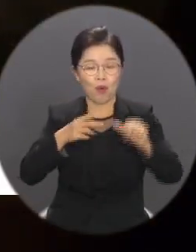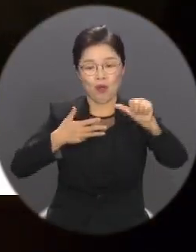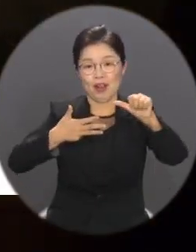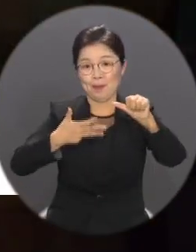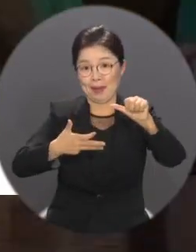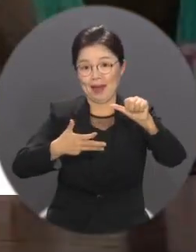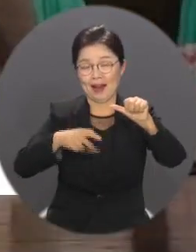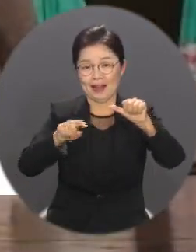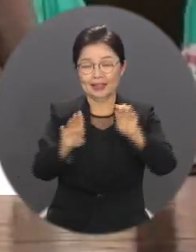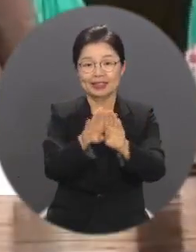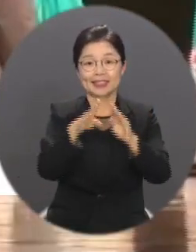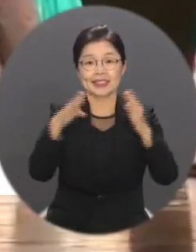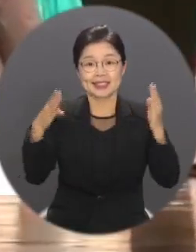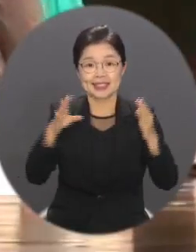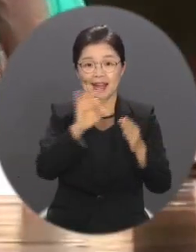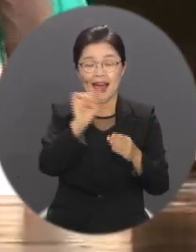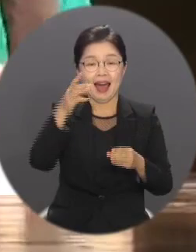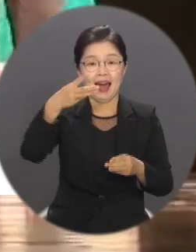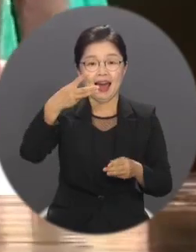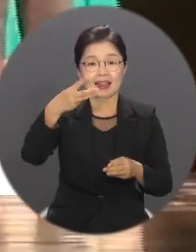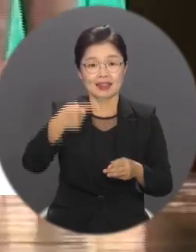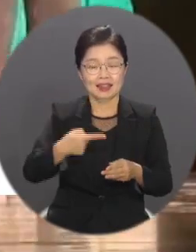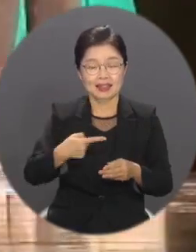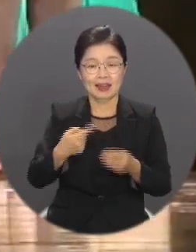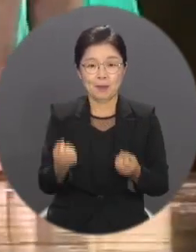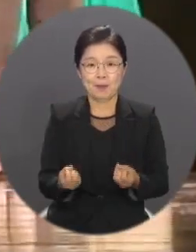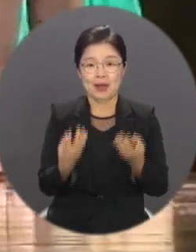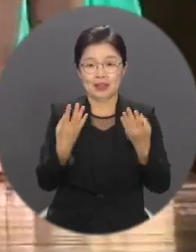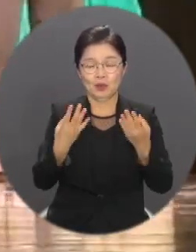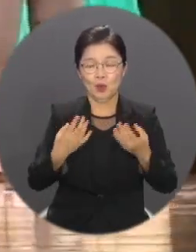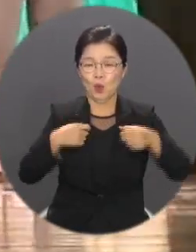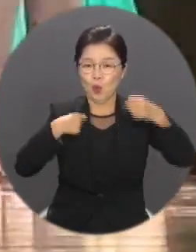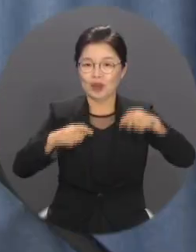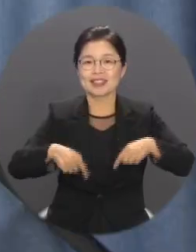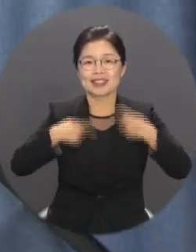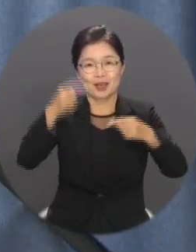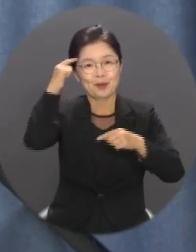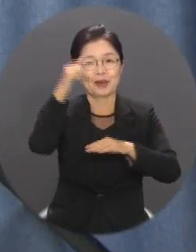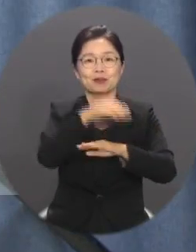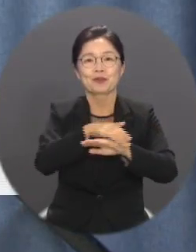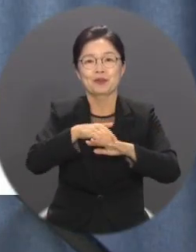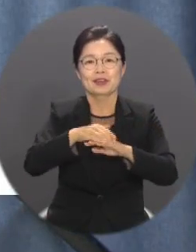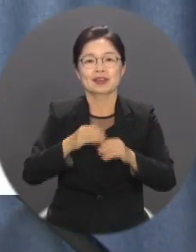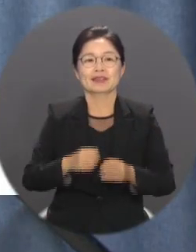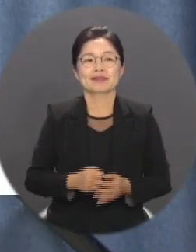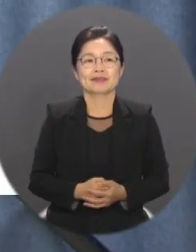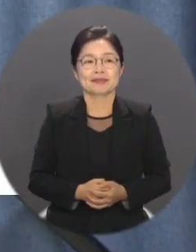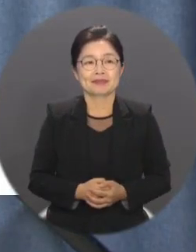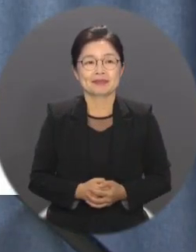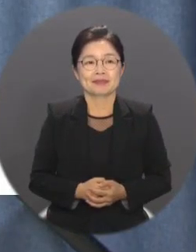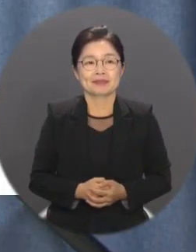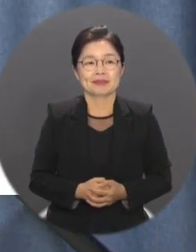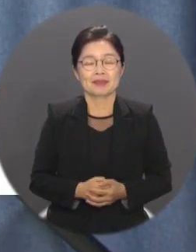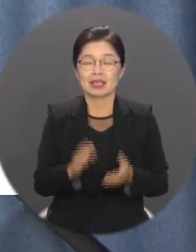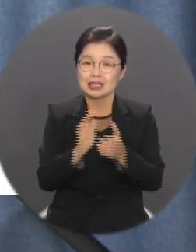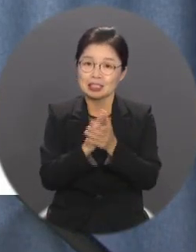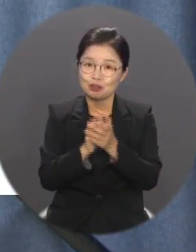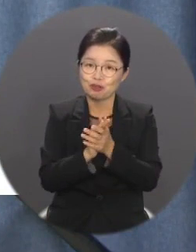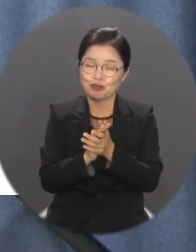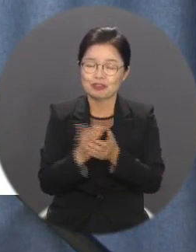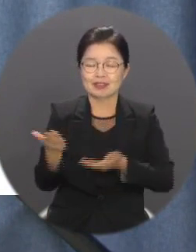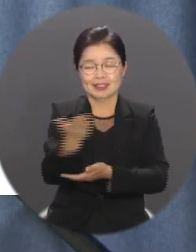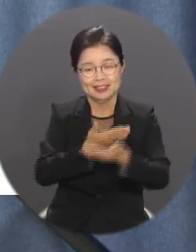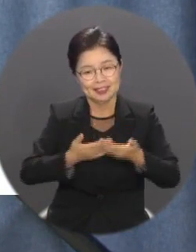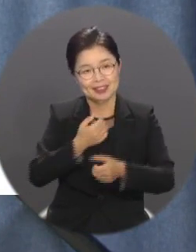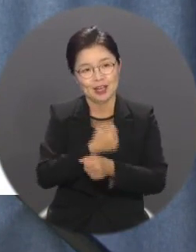민주 광장에서 열리는 아트 페스티벌에서 공연도 앞두고 있습니다 분들도 색에 해고 또 놀이를